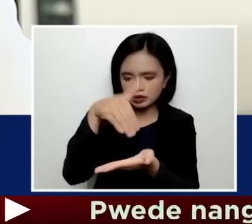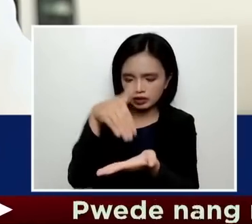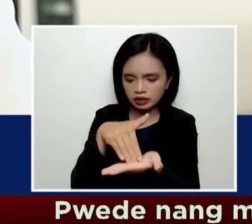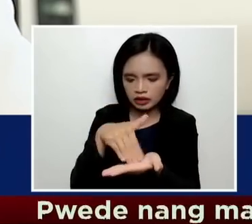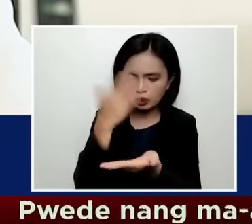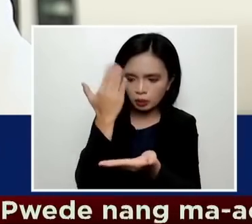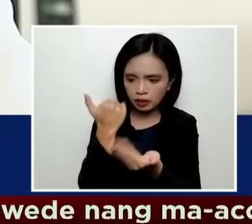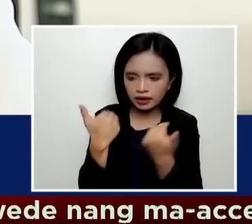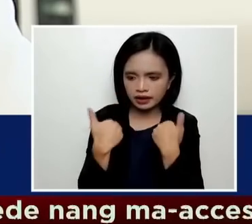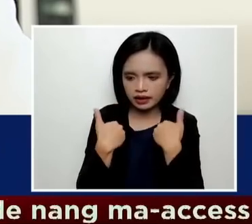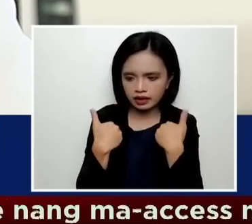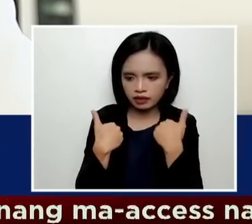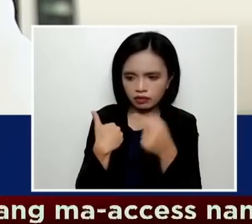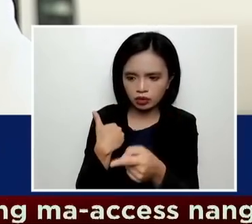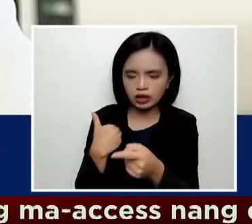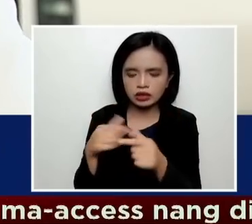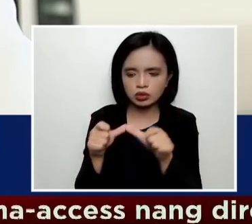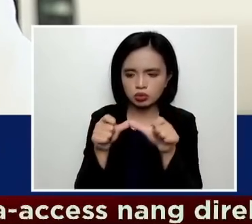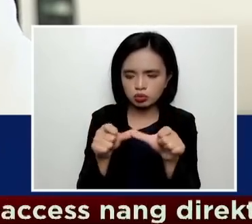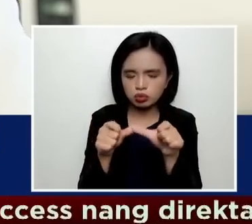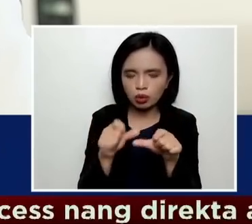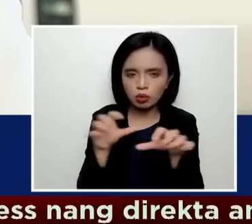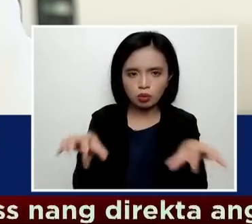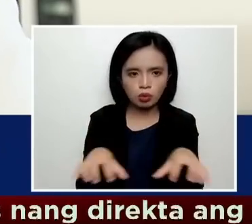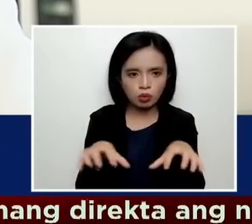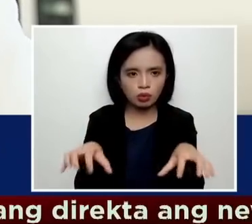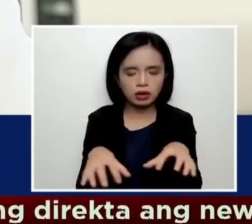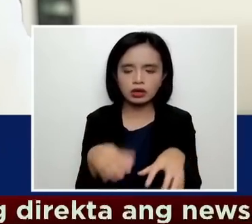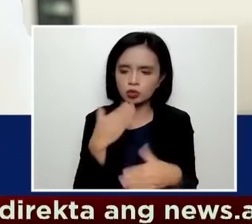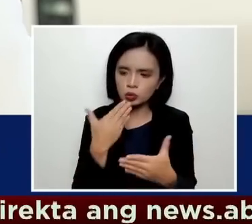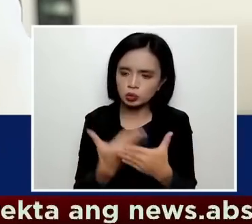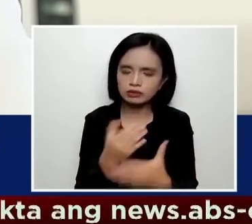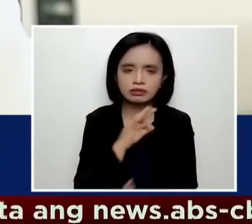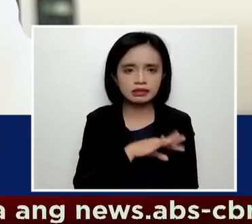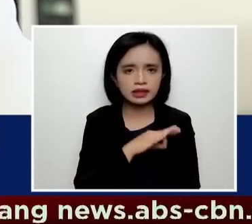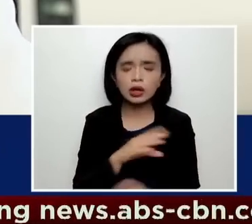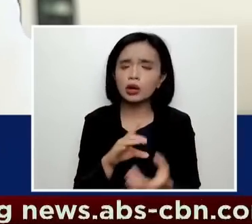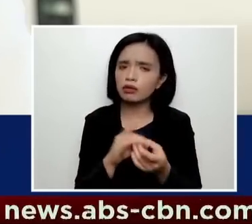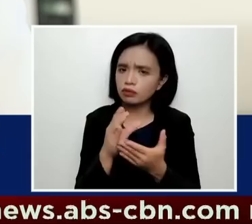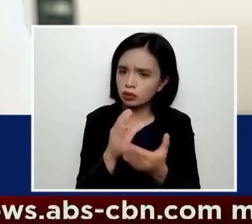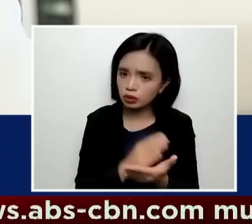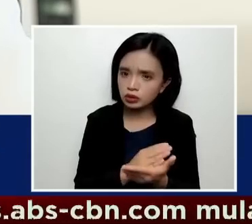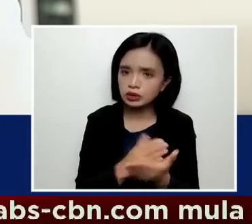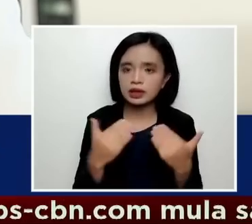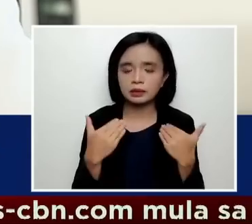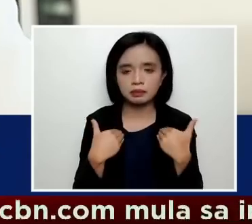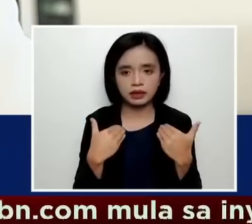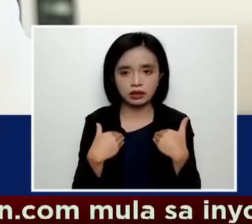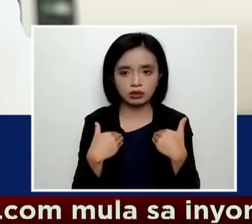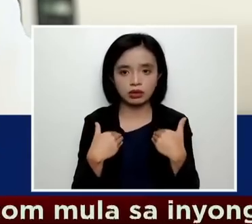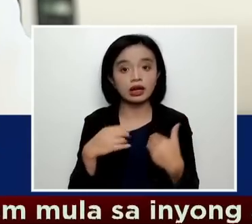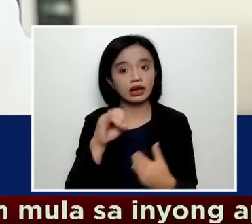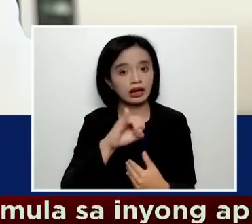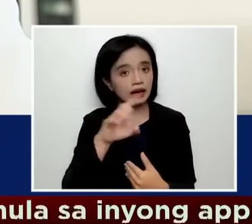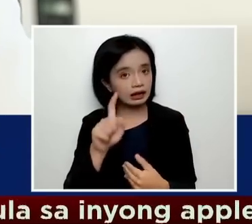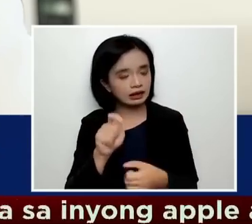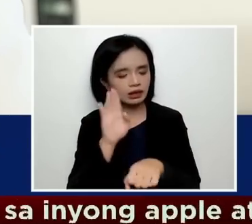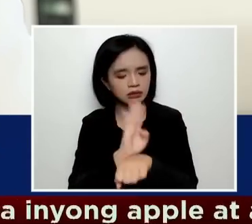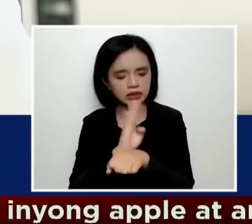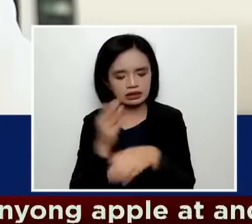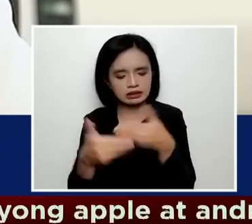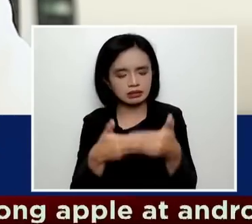pang matagalan na trabaho, no? Mas magandang benepisyo. Siyempre, nariyan yung IT and business process